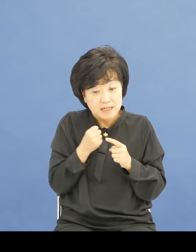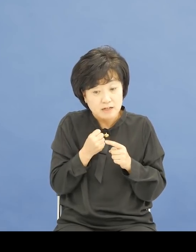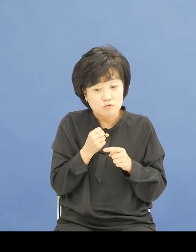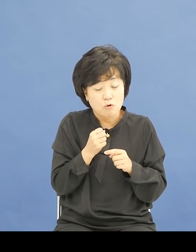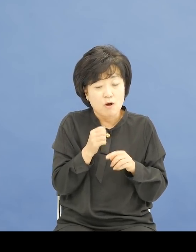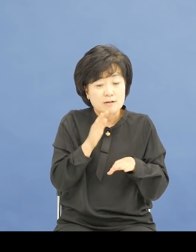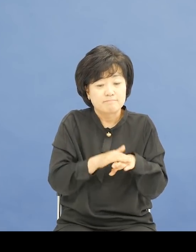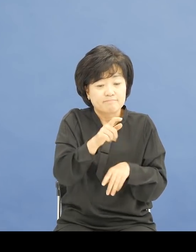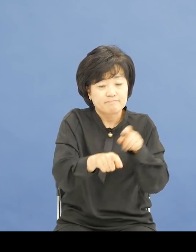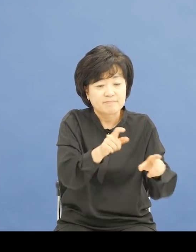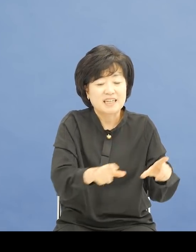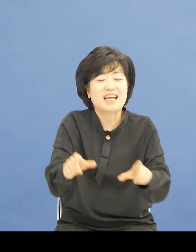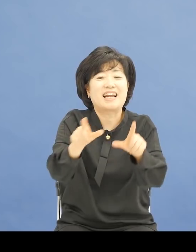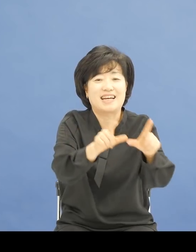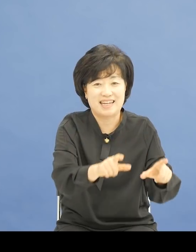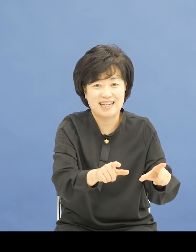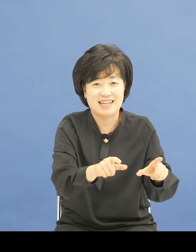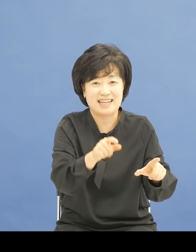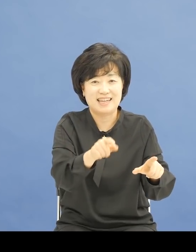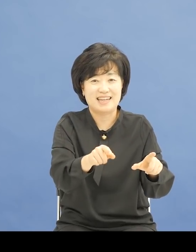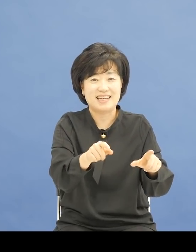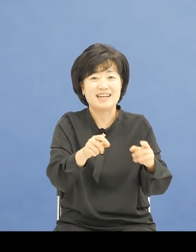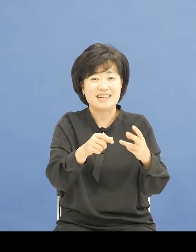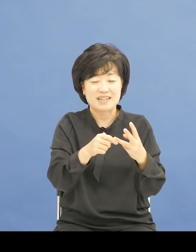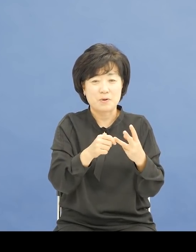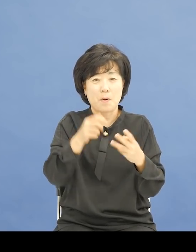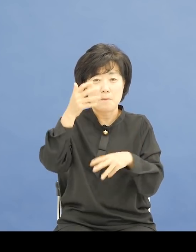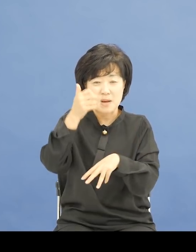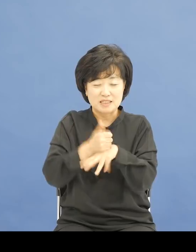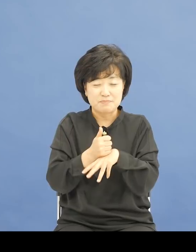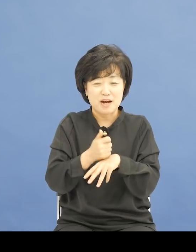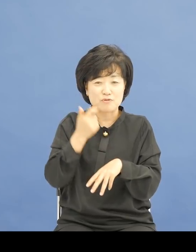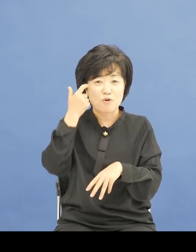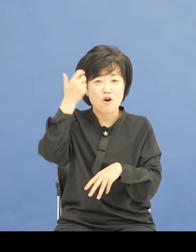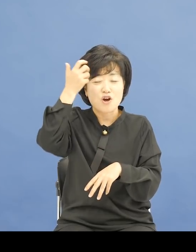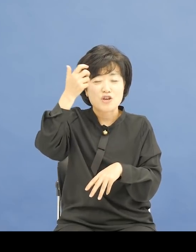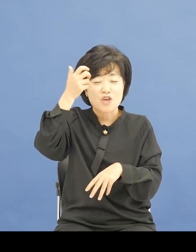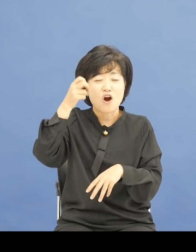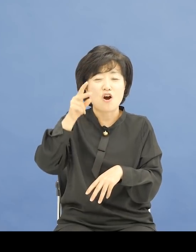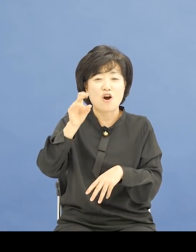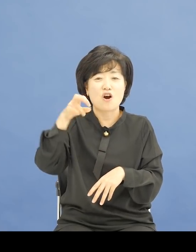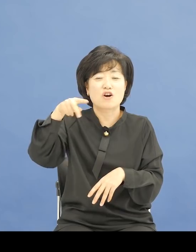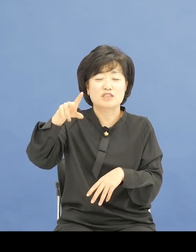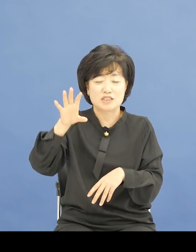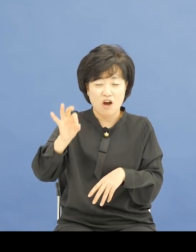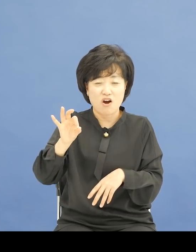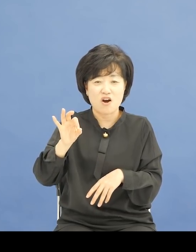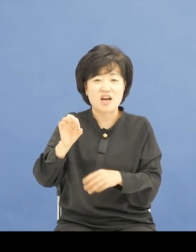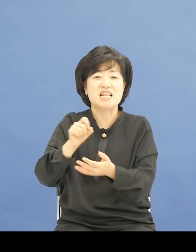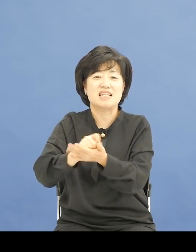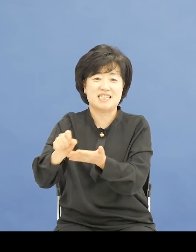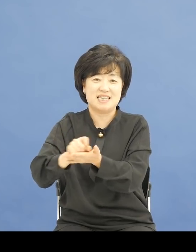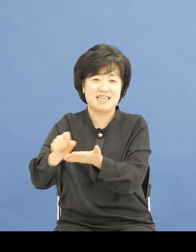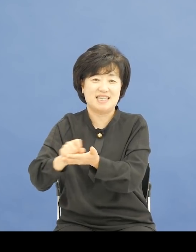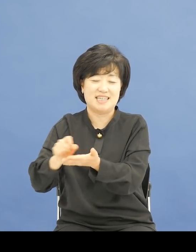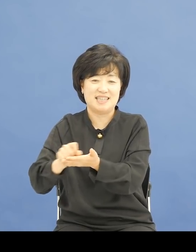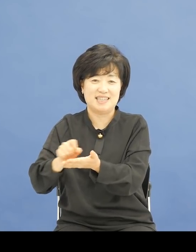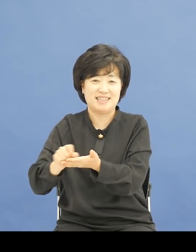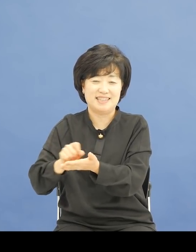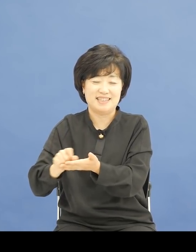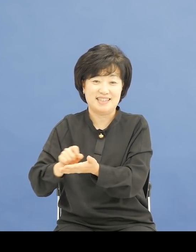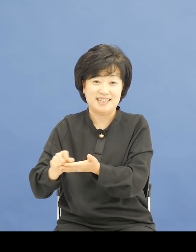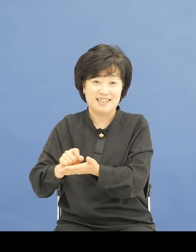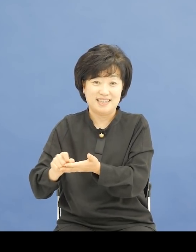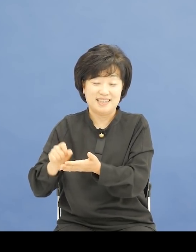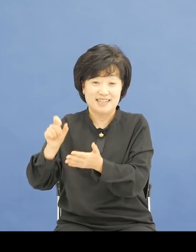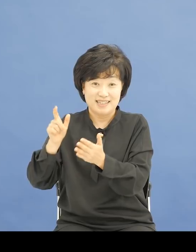않습니까? 살아내고 그리고 마지막에 마무리로 영성일기를 적습니다. 이 세 가지를 하니까 마지막에